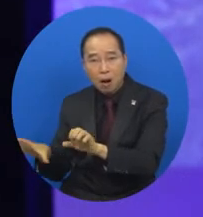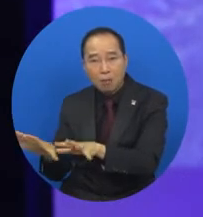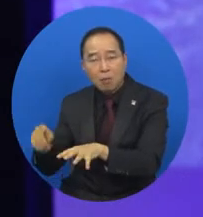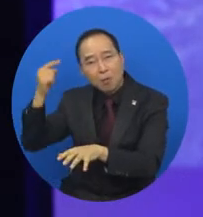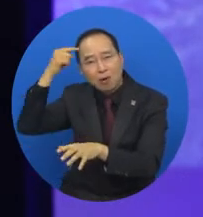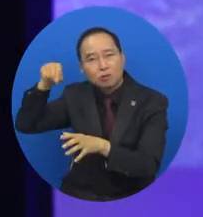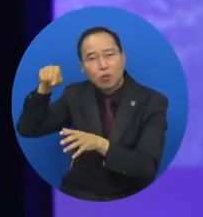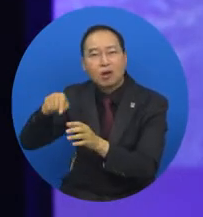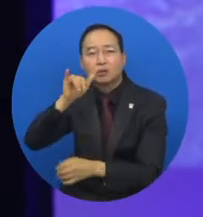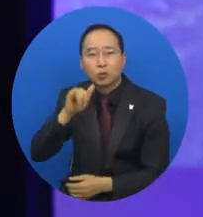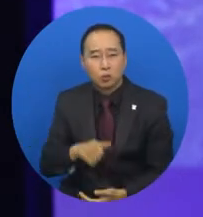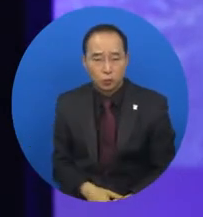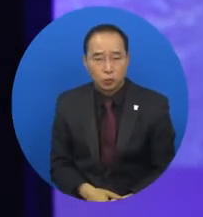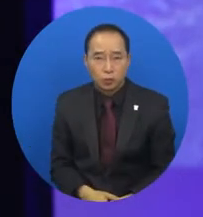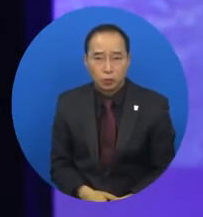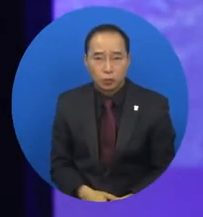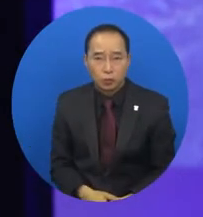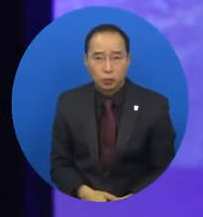그래서